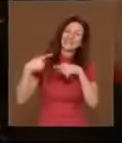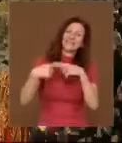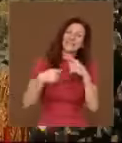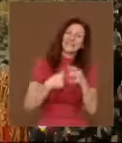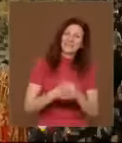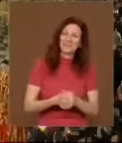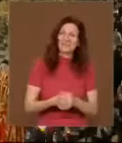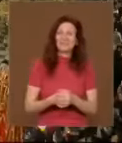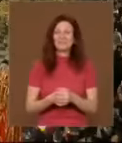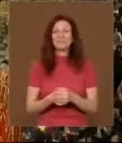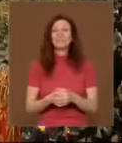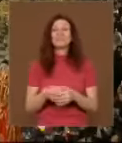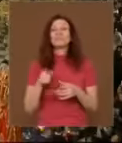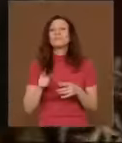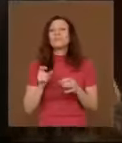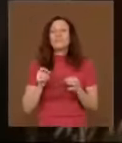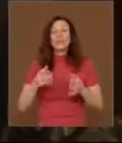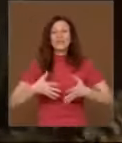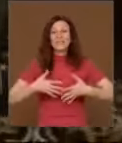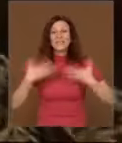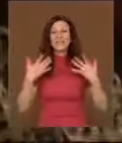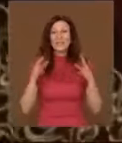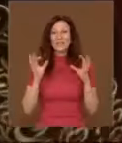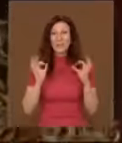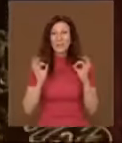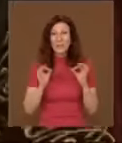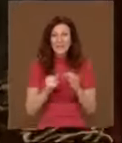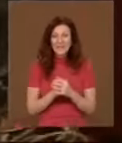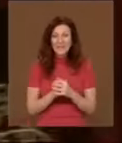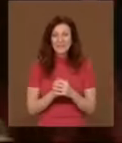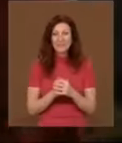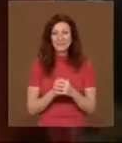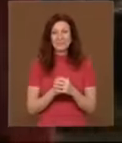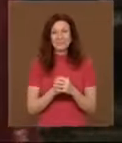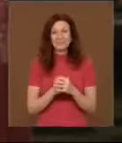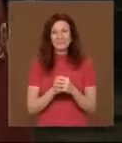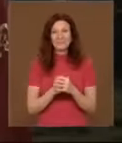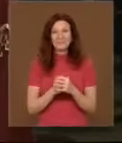В този тържествен момент, според учението на църквата,